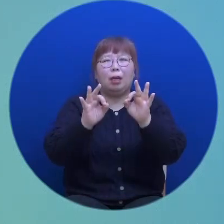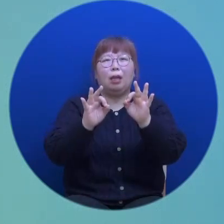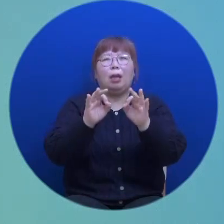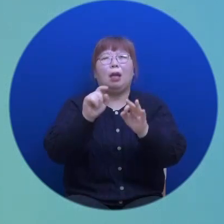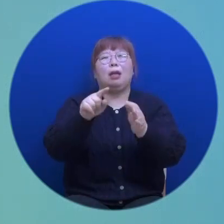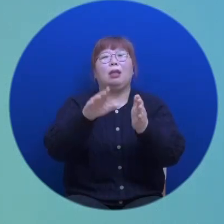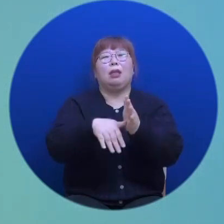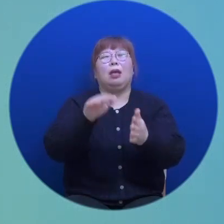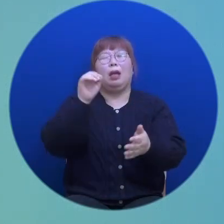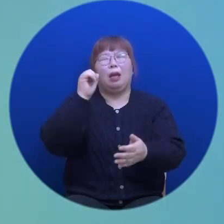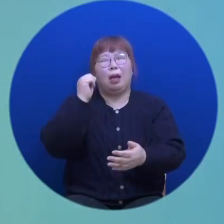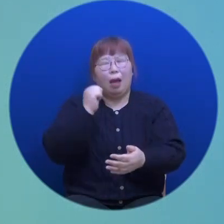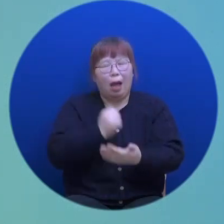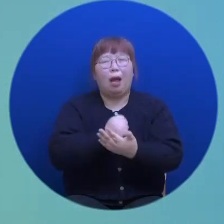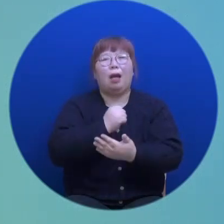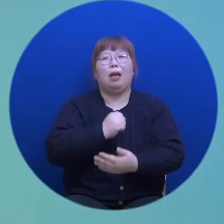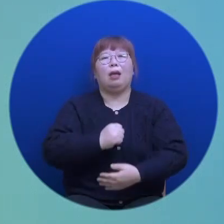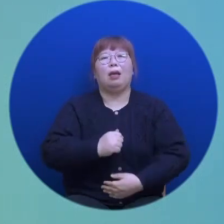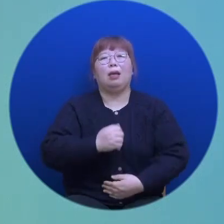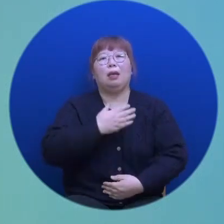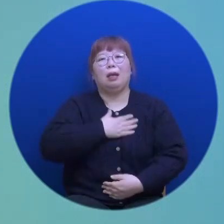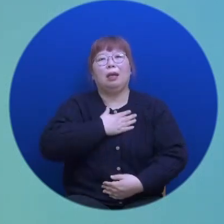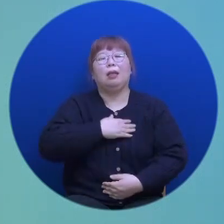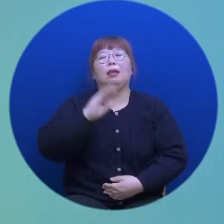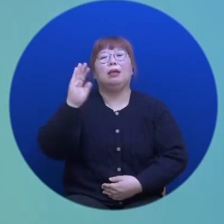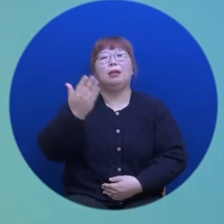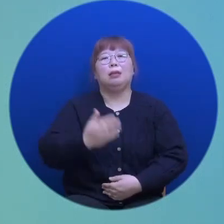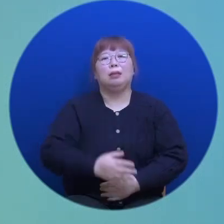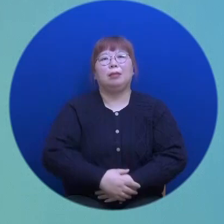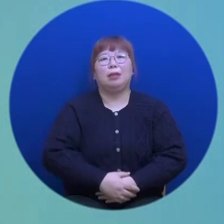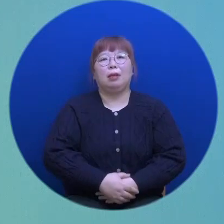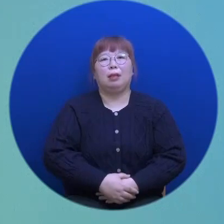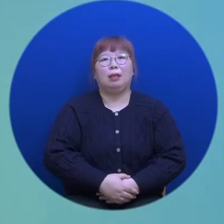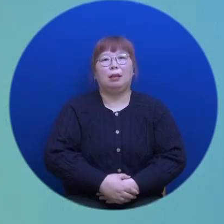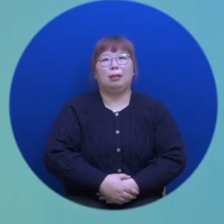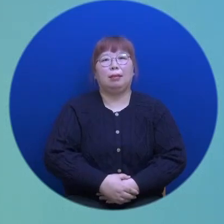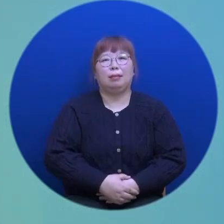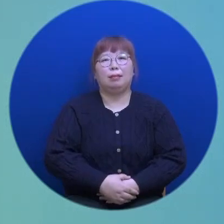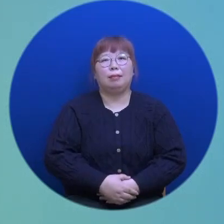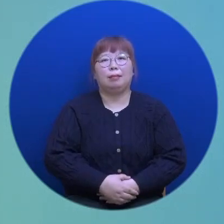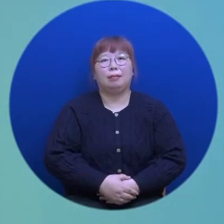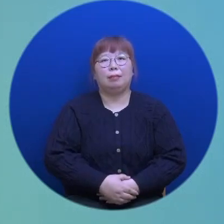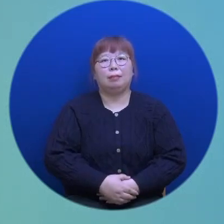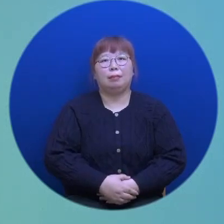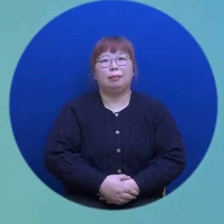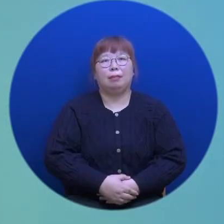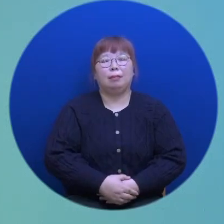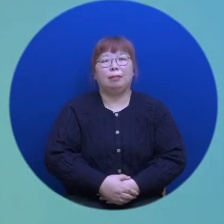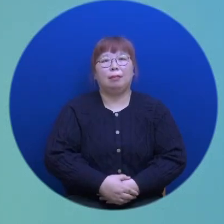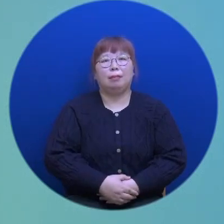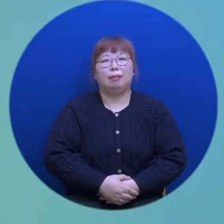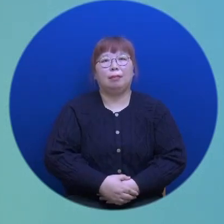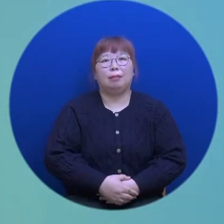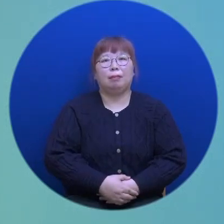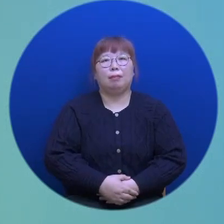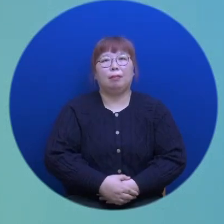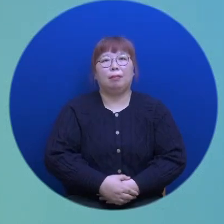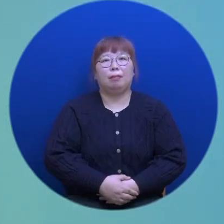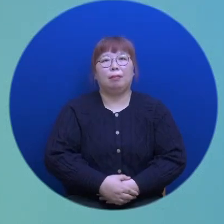그때 비로소 하나님의 마음을 알아가게 되더라는 겁니다.